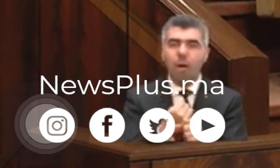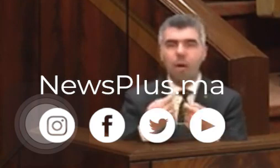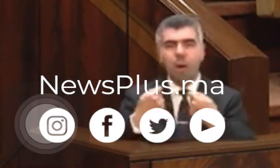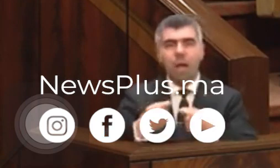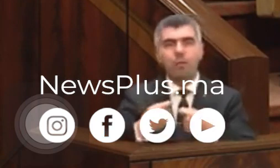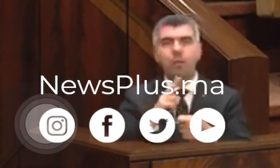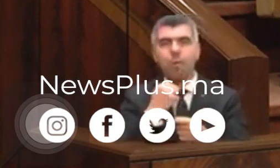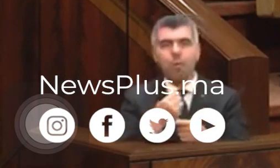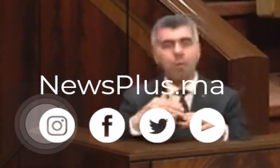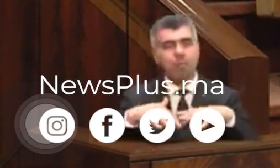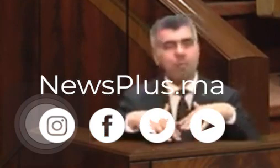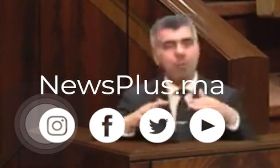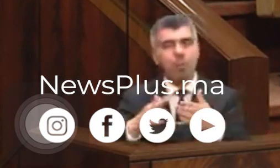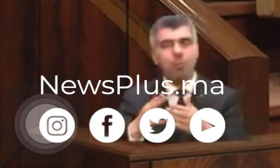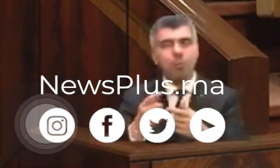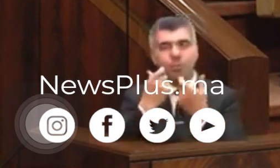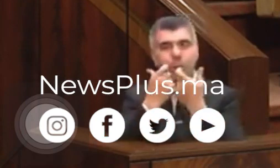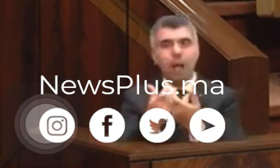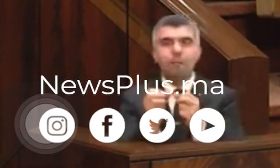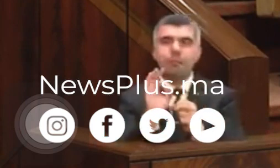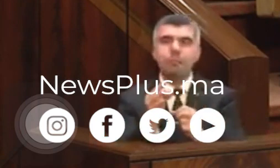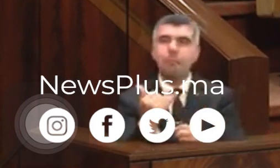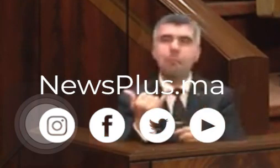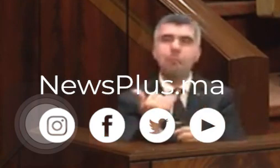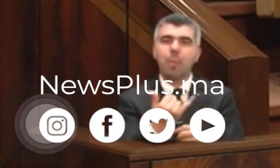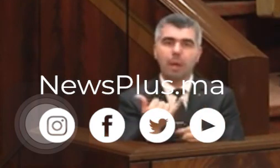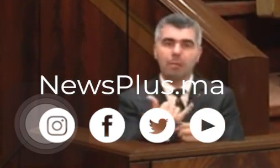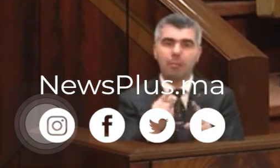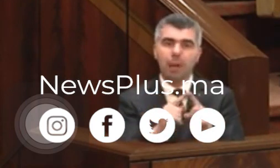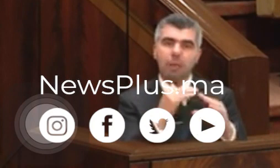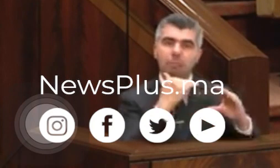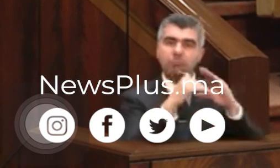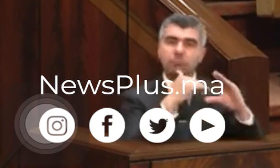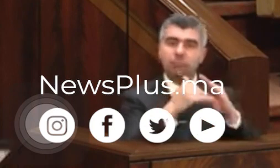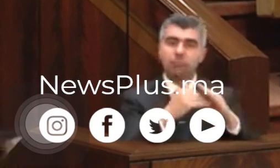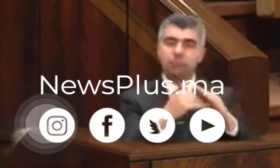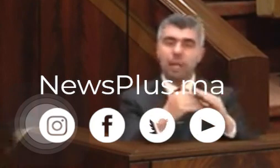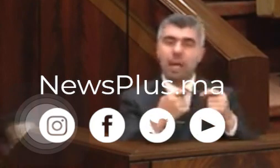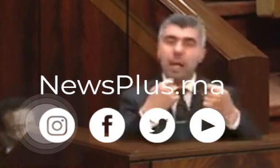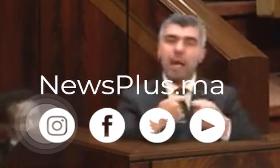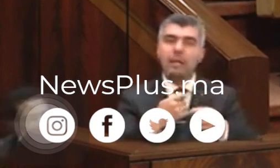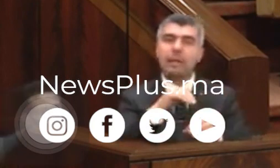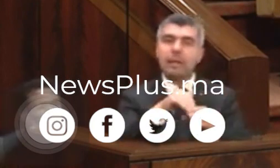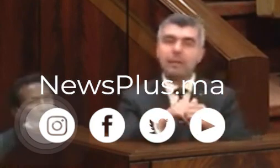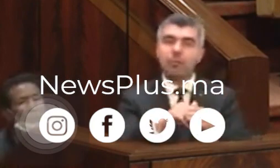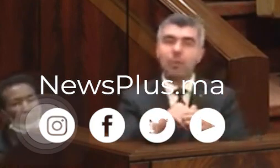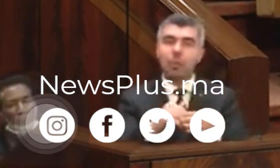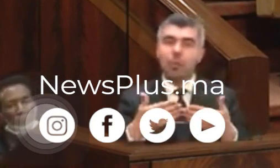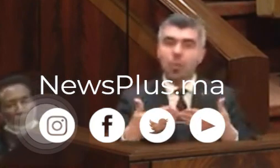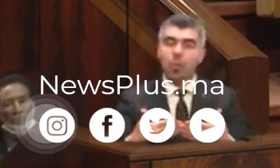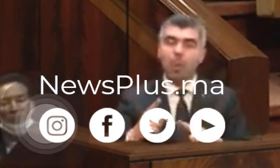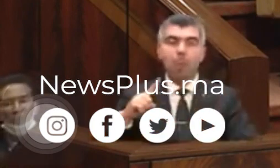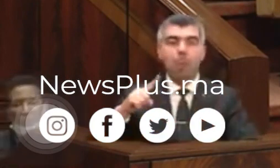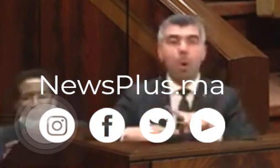المغاربة، وكان بالنسبة لنا يكون لأن جميع الفروق توجهت بالأسئلة ديالها وغير ما غير مقبول اليوم يتقال بأن